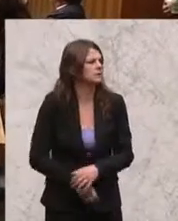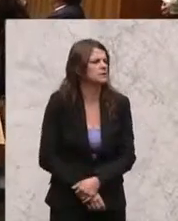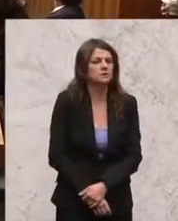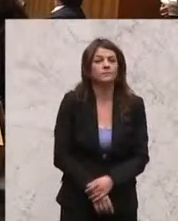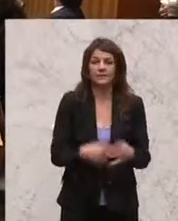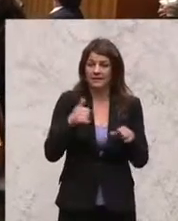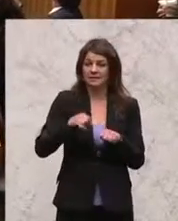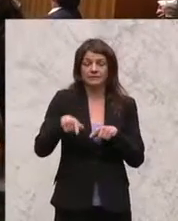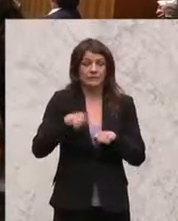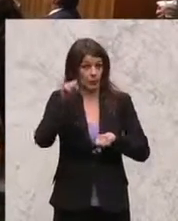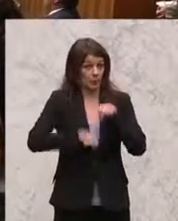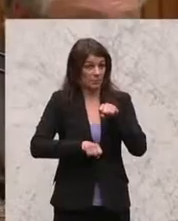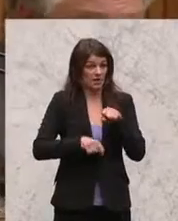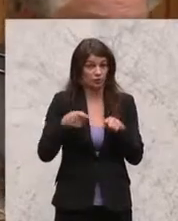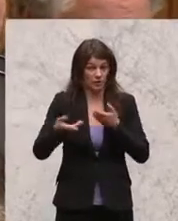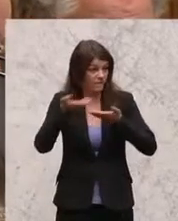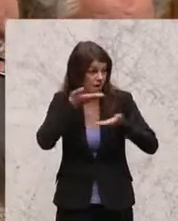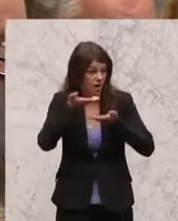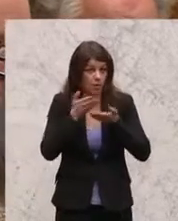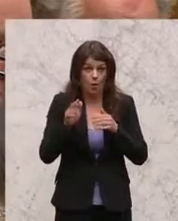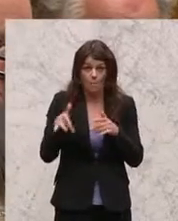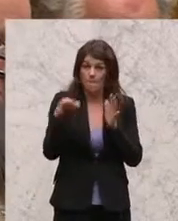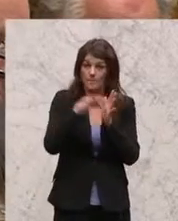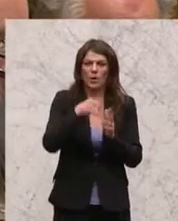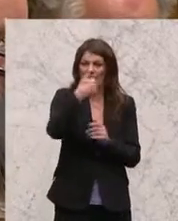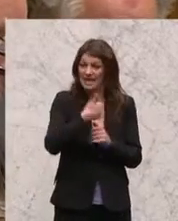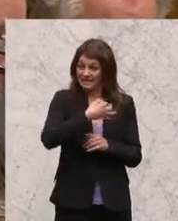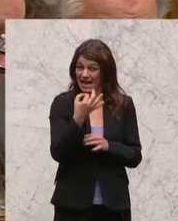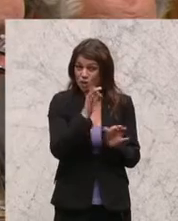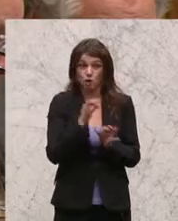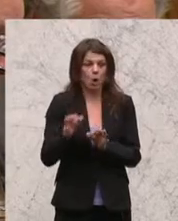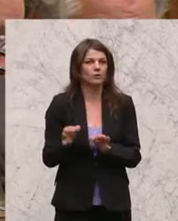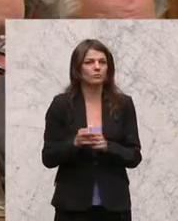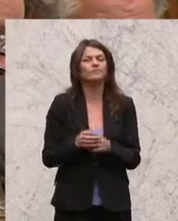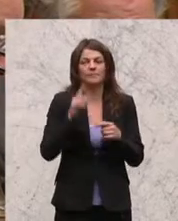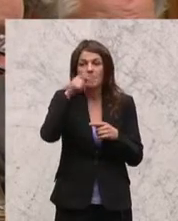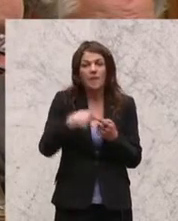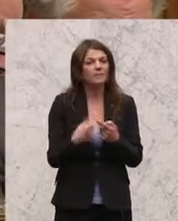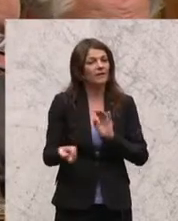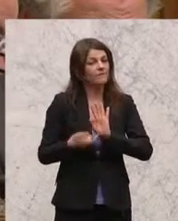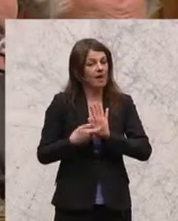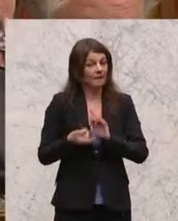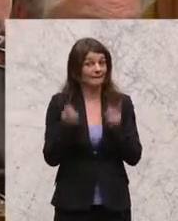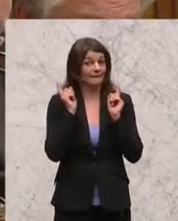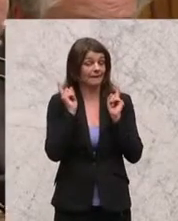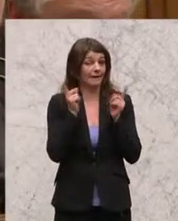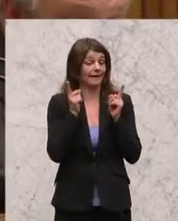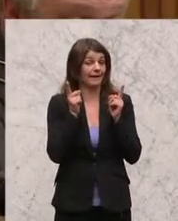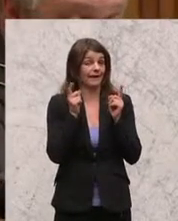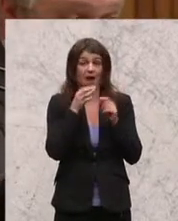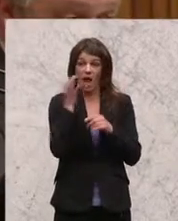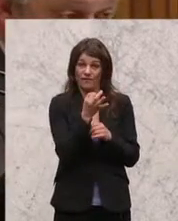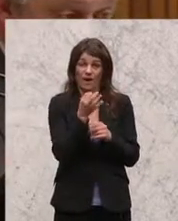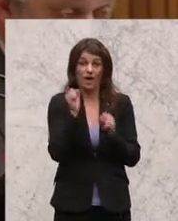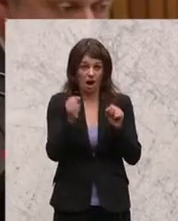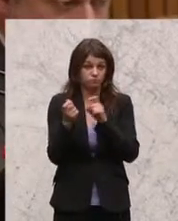Dann unterbreche ich nunmehr die Verhandlungen über den Punkt 1 der Tagesordnung, damit die verlangte Behandlung einer dringlichen